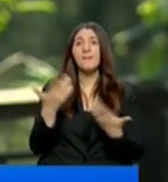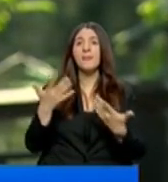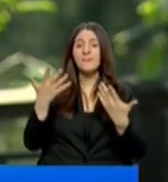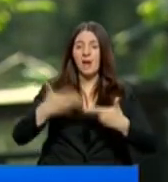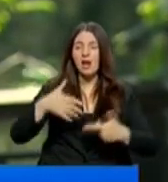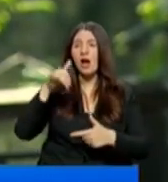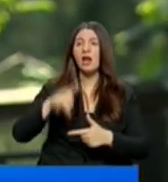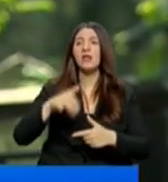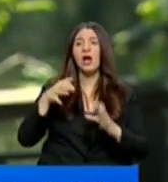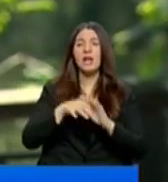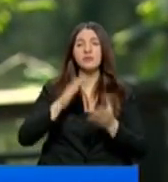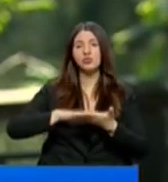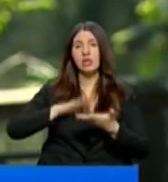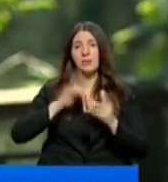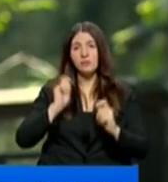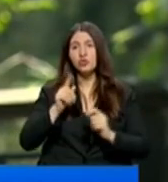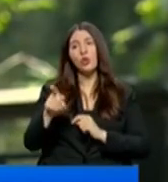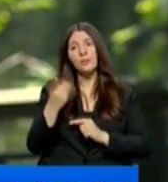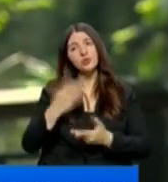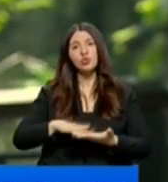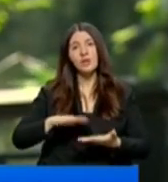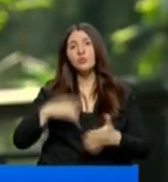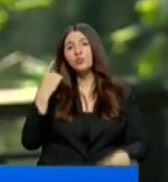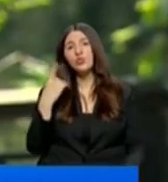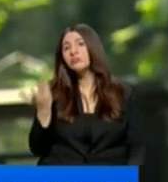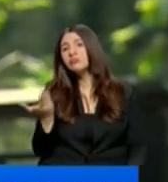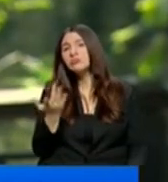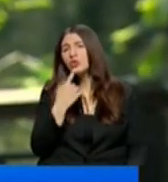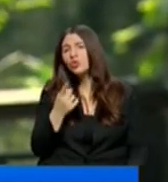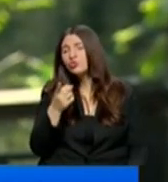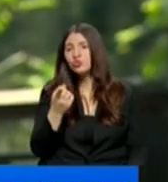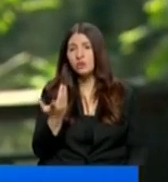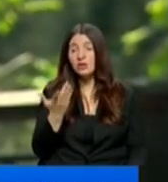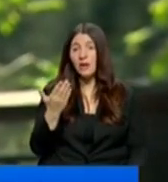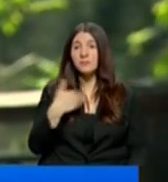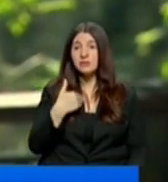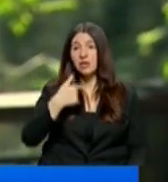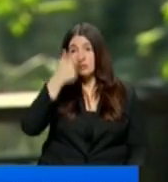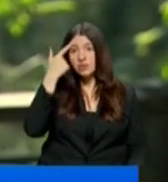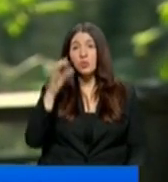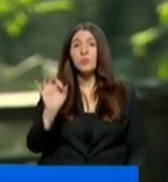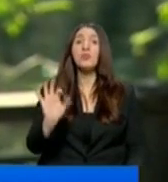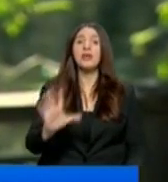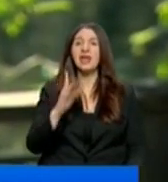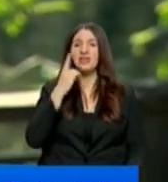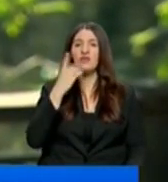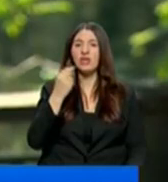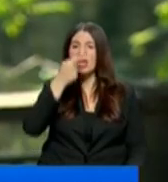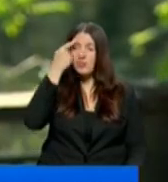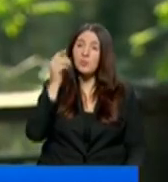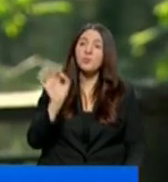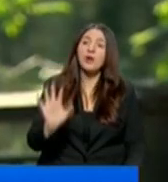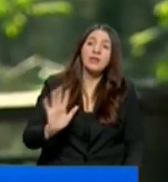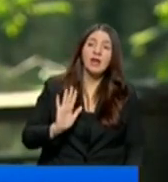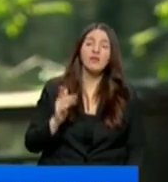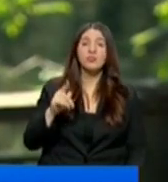mali haklarınızla ilgili bir düzenleme yapacağız. Şöyle bir düzenleme düşünüyoruz. Ne diyorsunuz? Hatta bizim imkanlarımız şu kadar. Devlet olarak imkanlarımız bu